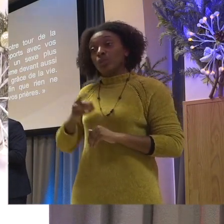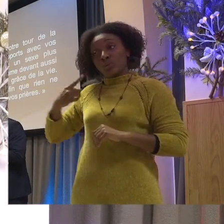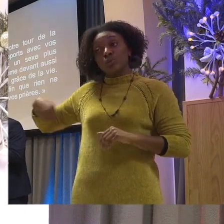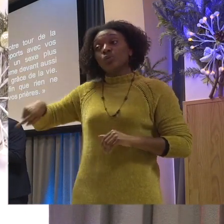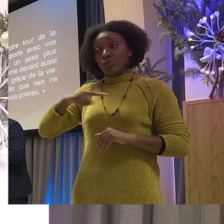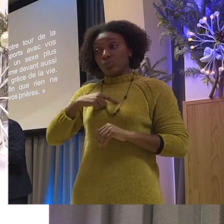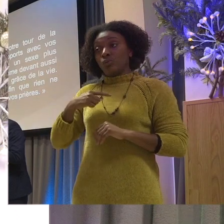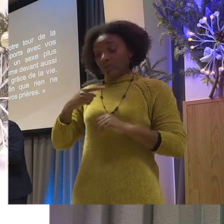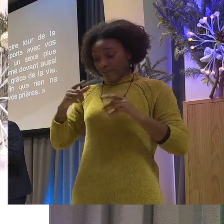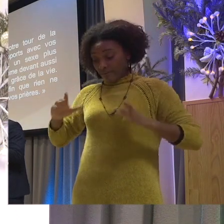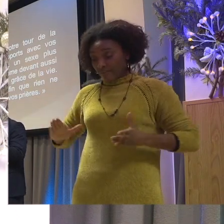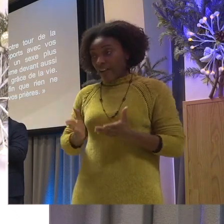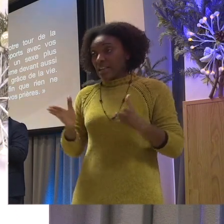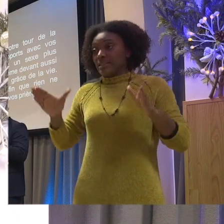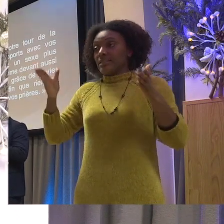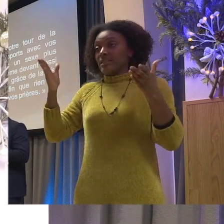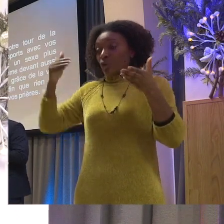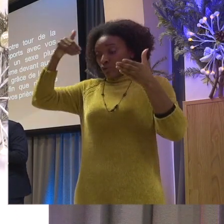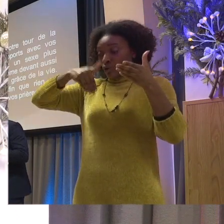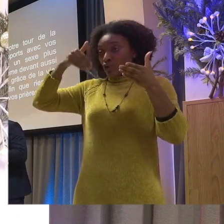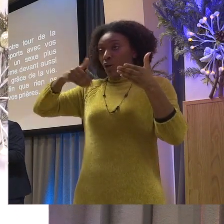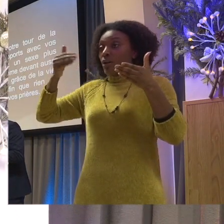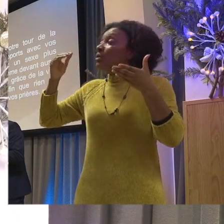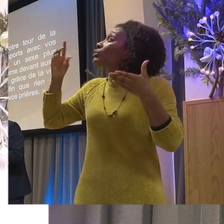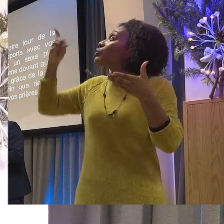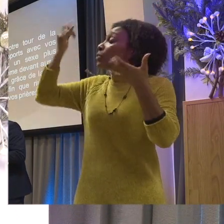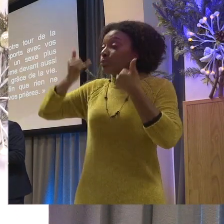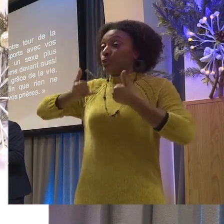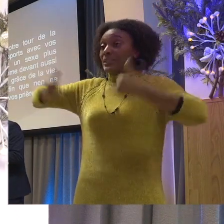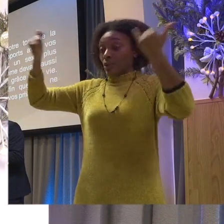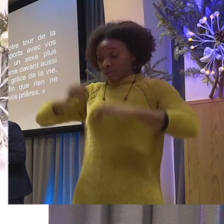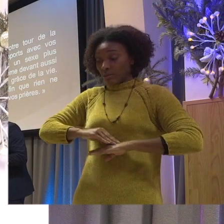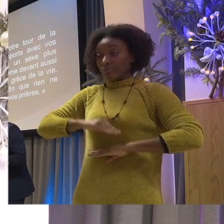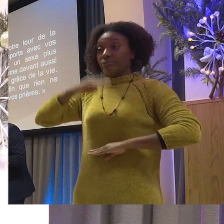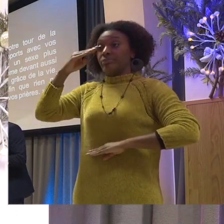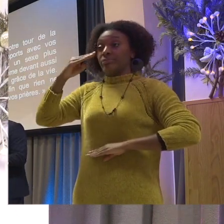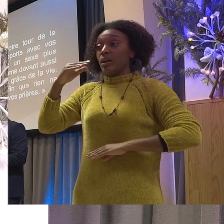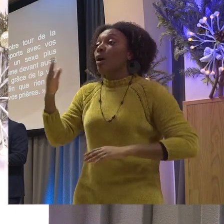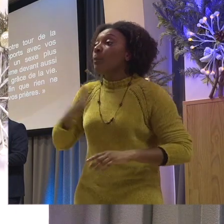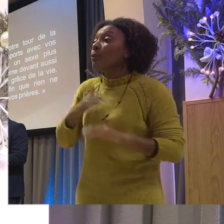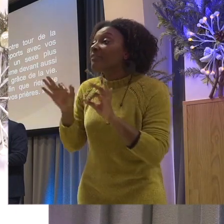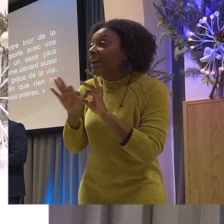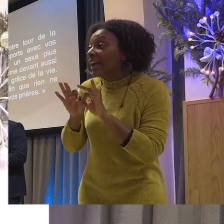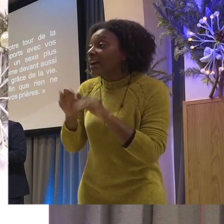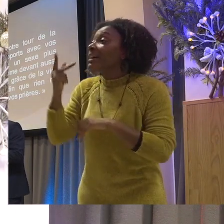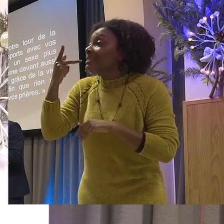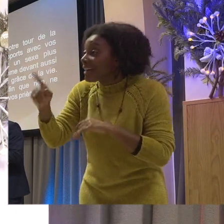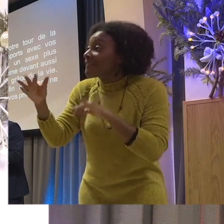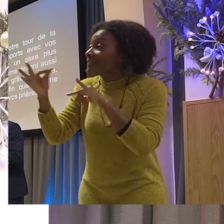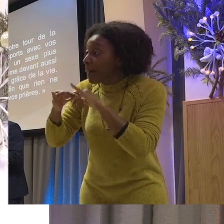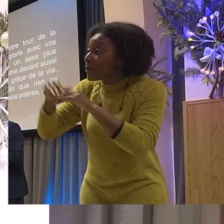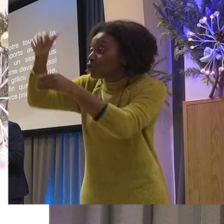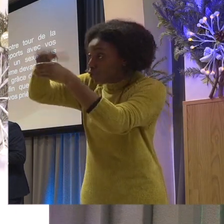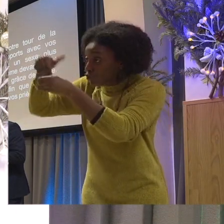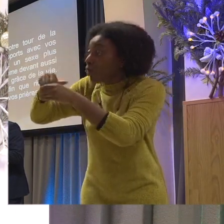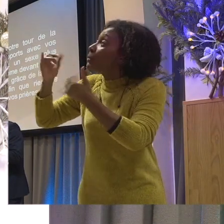de la puissance de Dieu. Mon frère, ta femme est porteuse de la puissance de Dieu. Elle est porteuse de